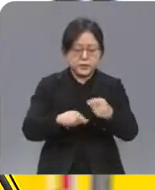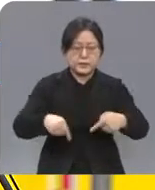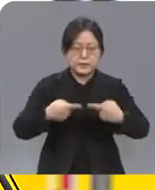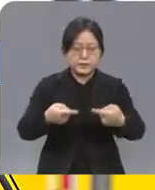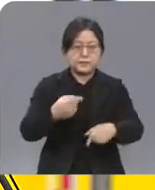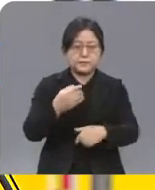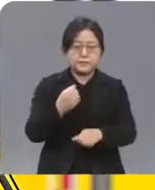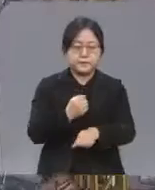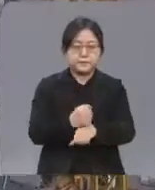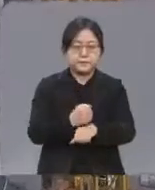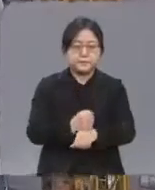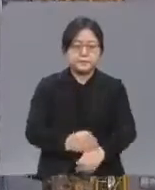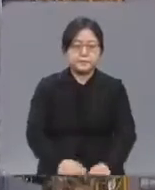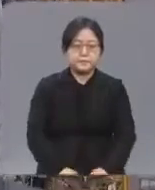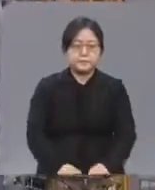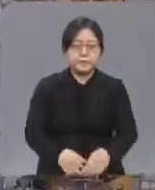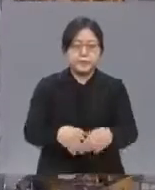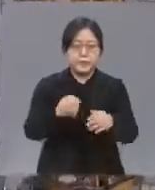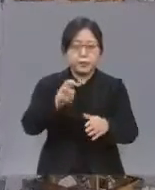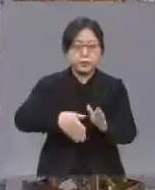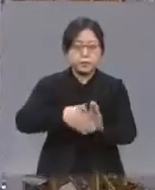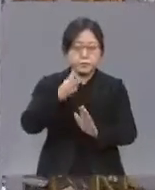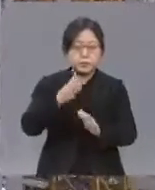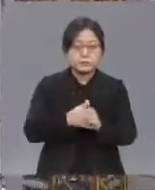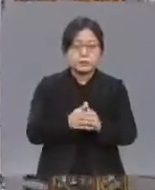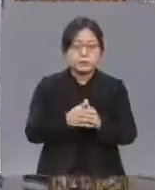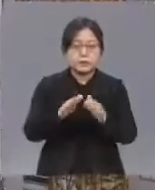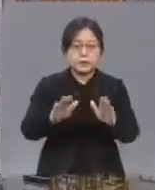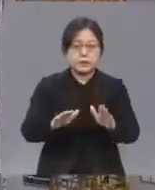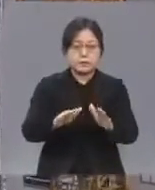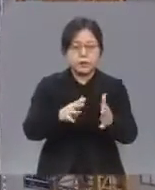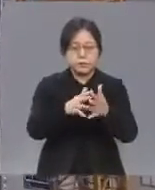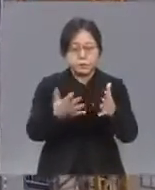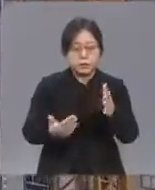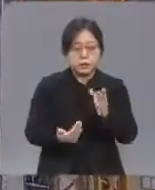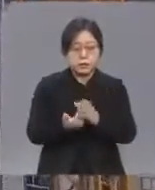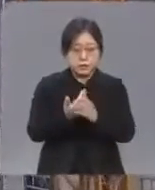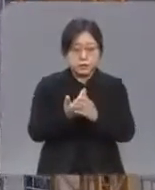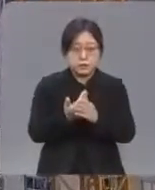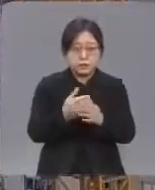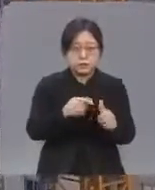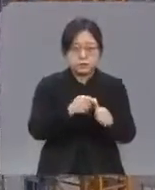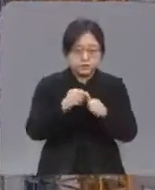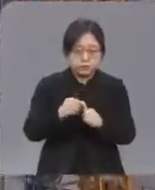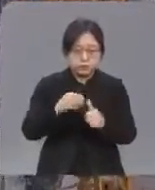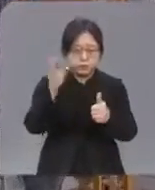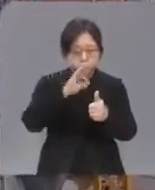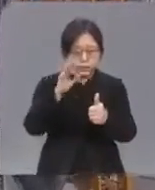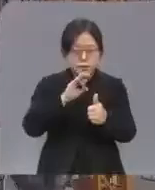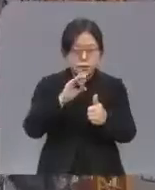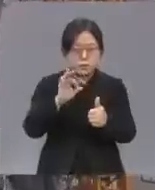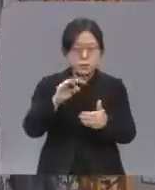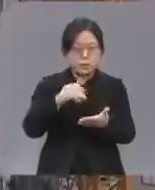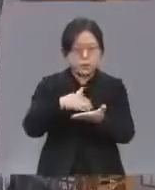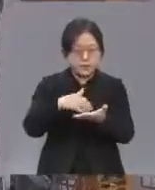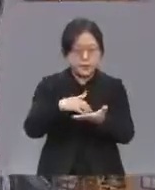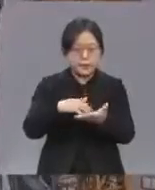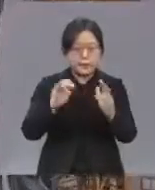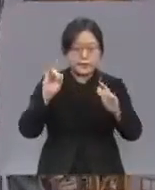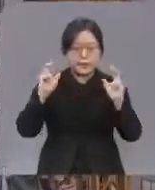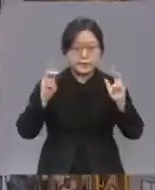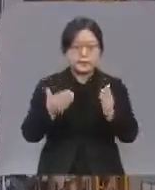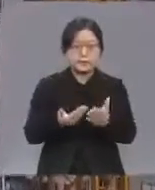임하도록 하겠습니다. 한편 광주시는 이번 붕괴사고 수습을 위해 들어간 비용들을 산정해